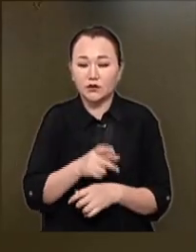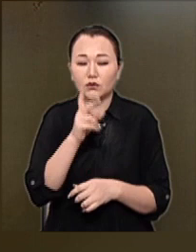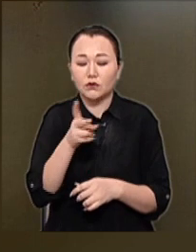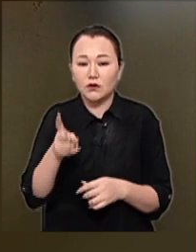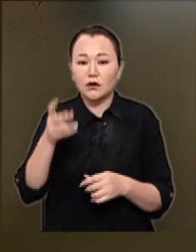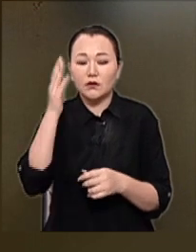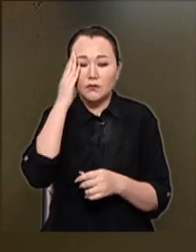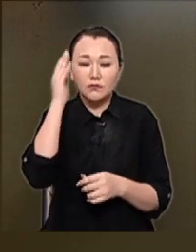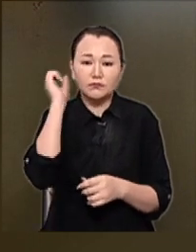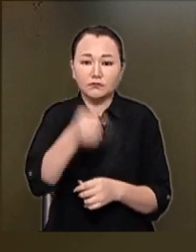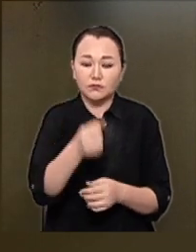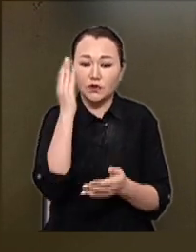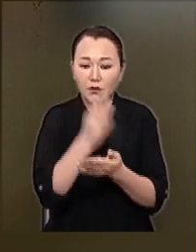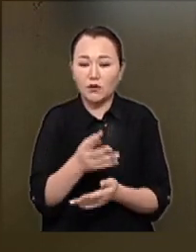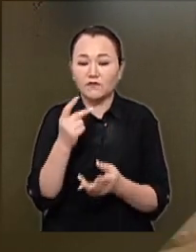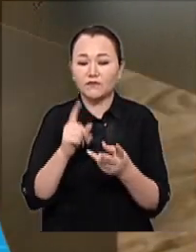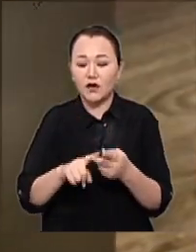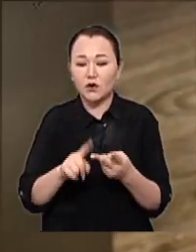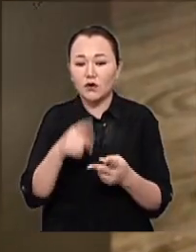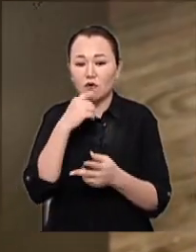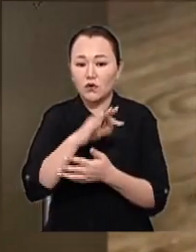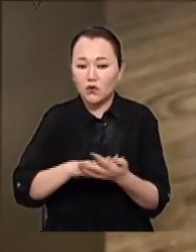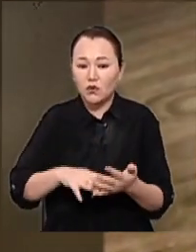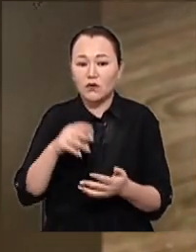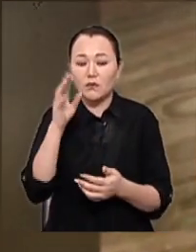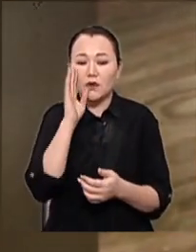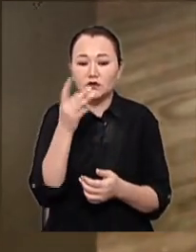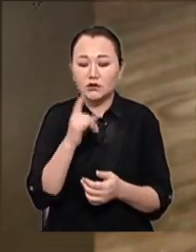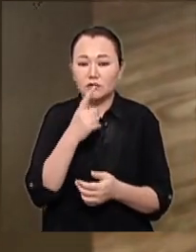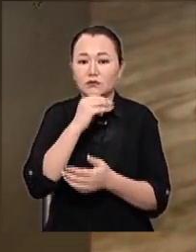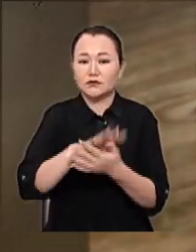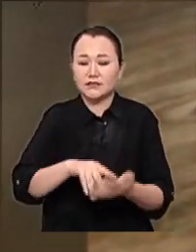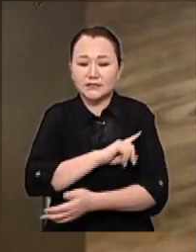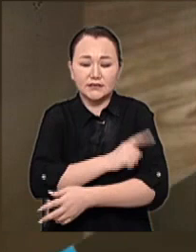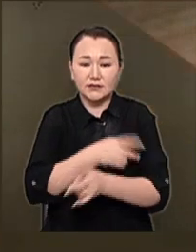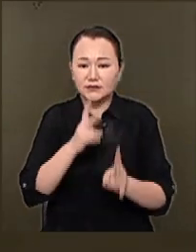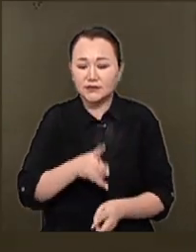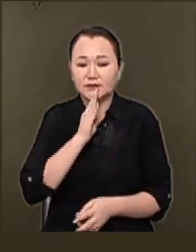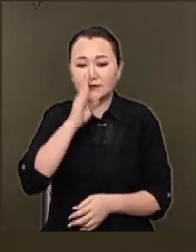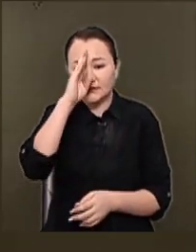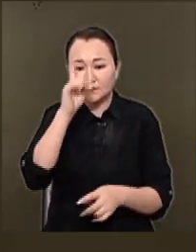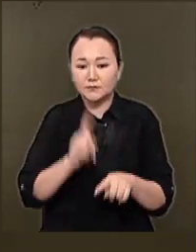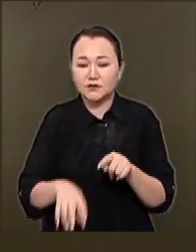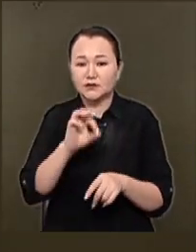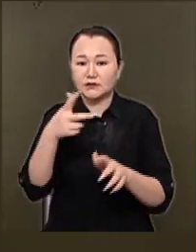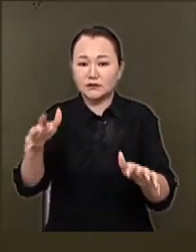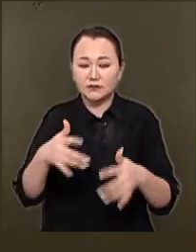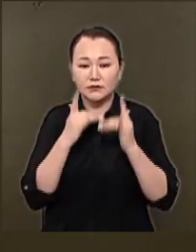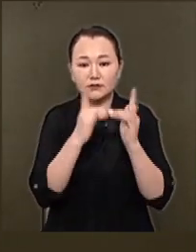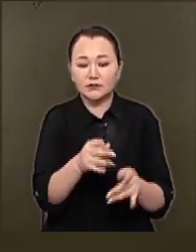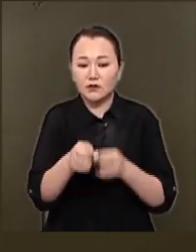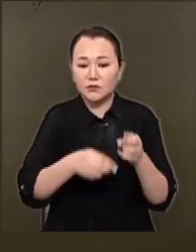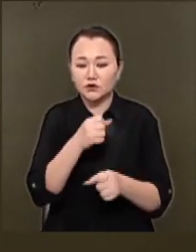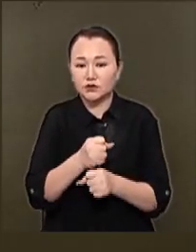басын балтамен ұрса, екіншісінің қолын қанжоса қылған, қаруланған баладан қатты зардап шеккен қыз бен ұл жедел жәрдеммен ауруханаға жеткізіліп ота